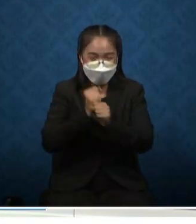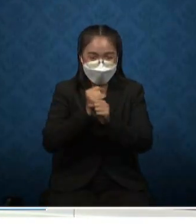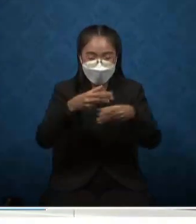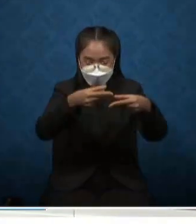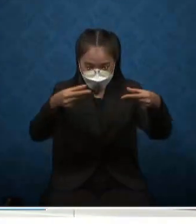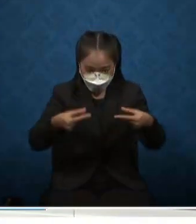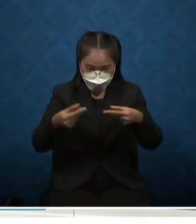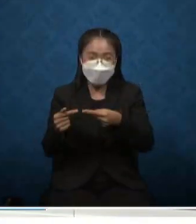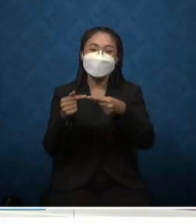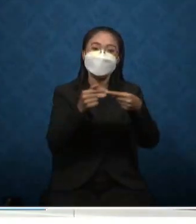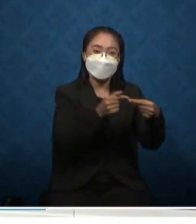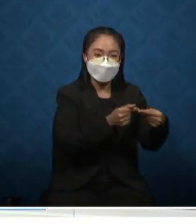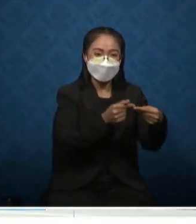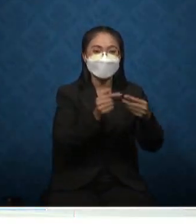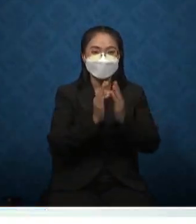ครับ